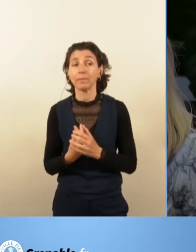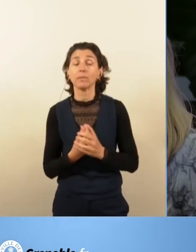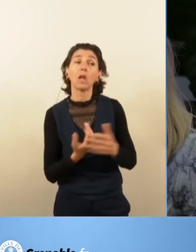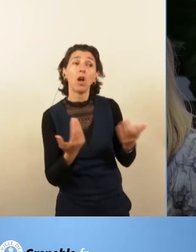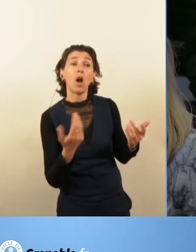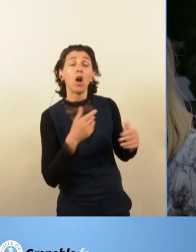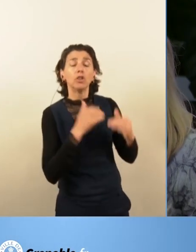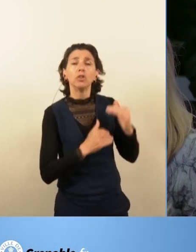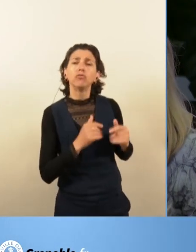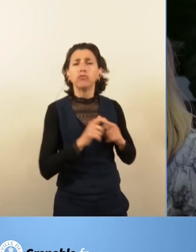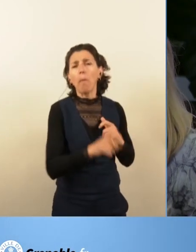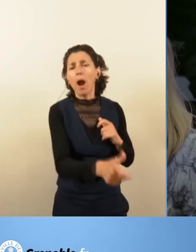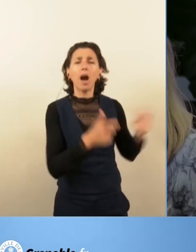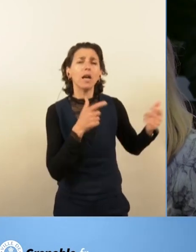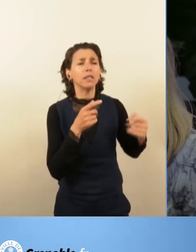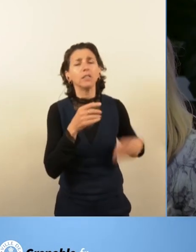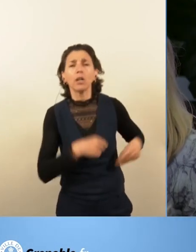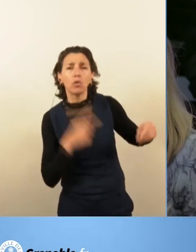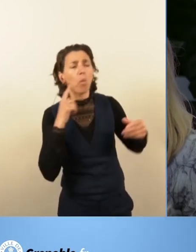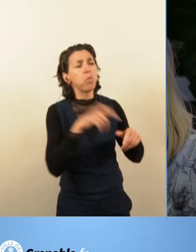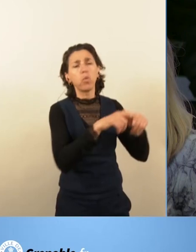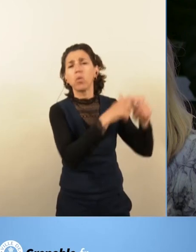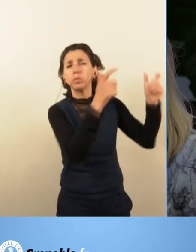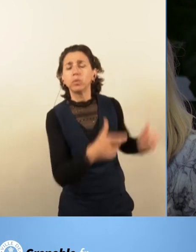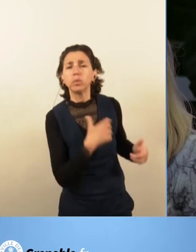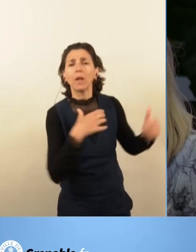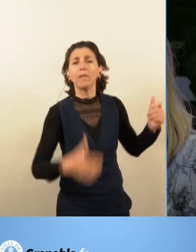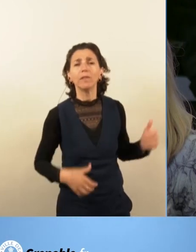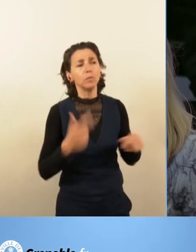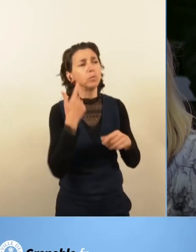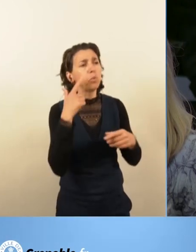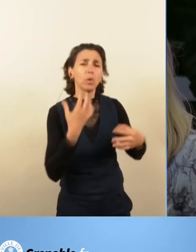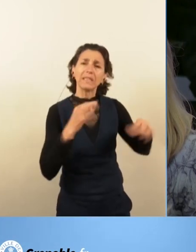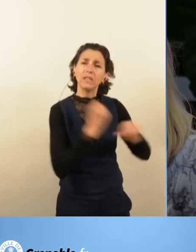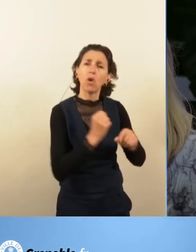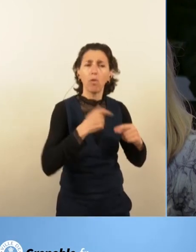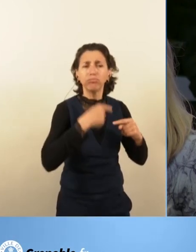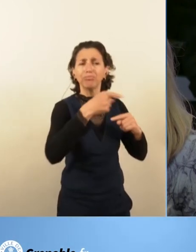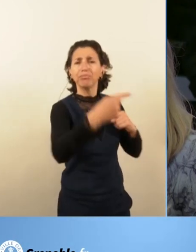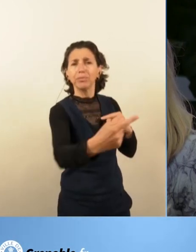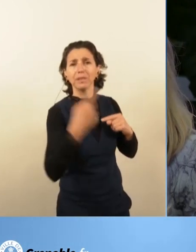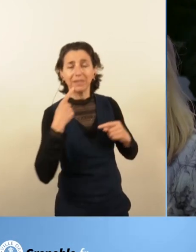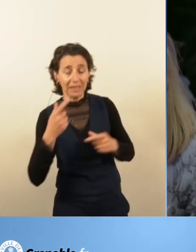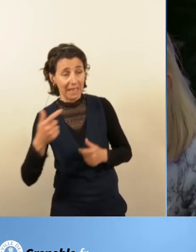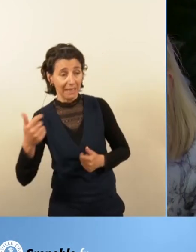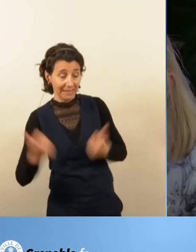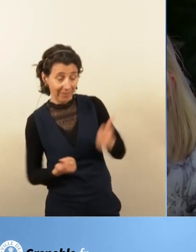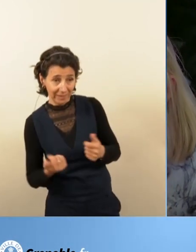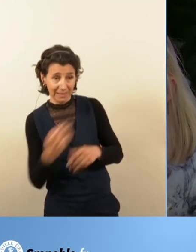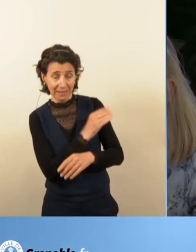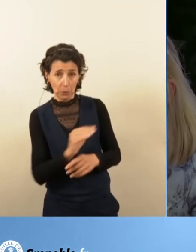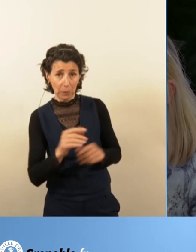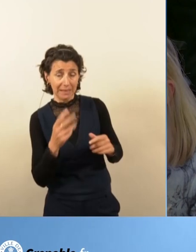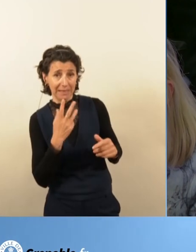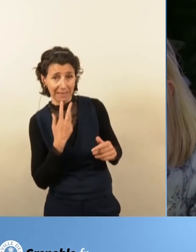prochaines années qui nécessitera d'accompagnement renforcé de la part du sécurité du service de sécurité civile on avance donc à très